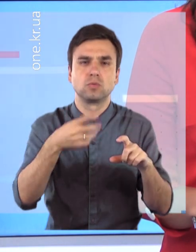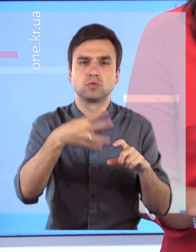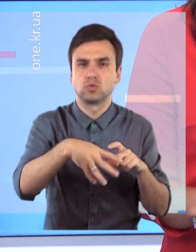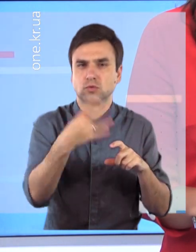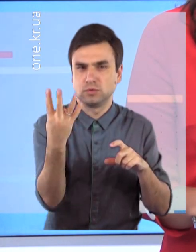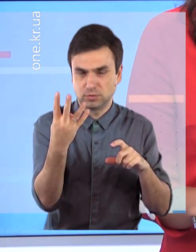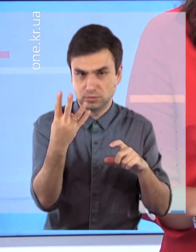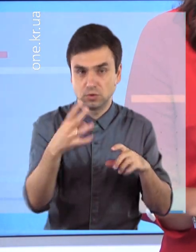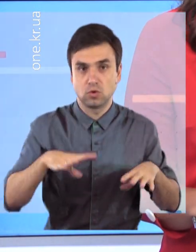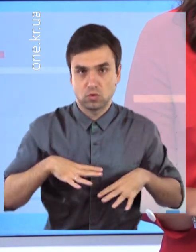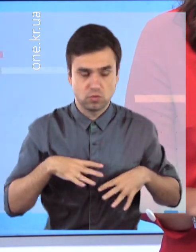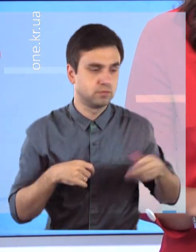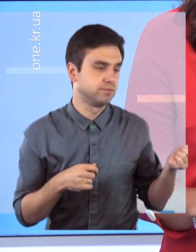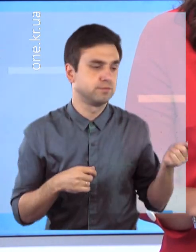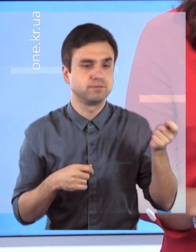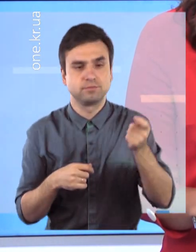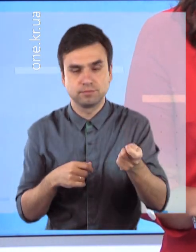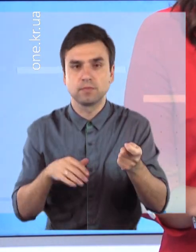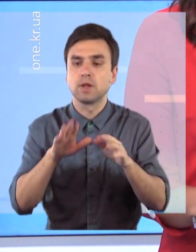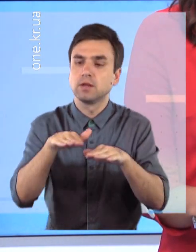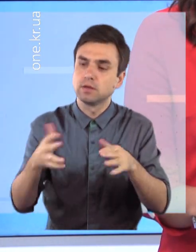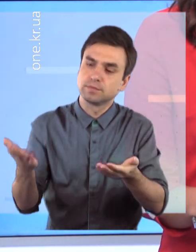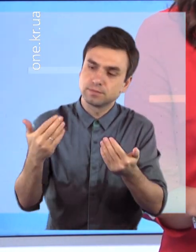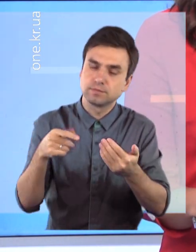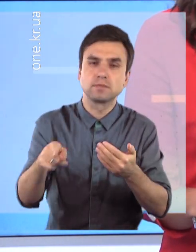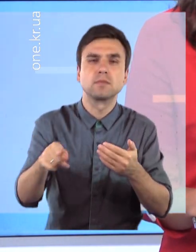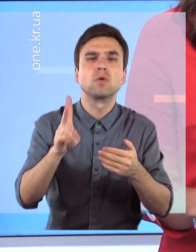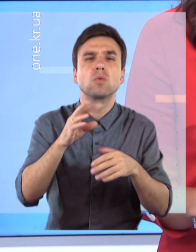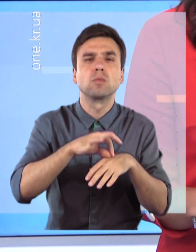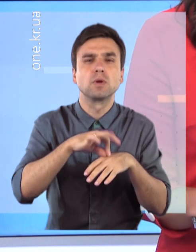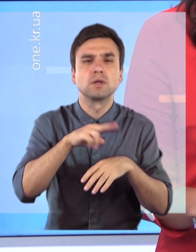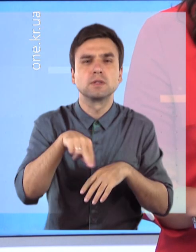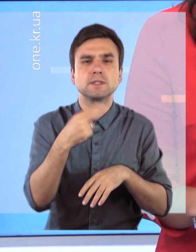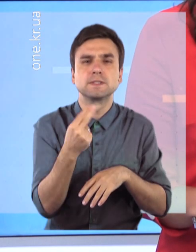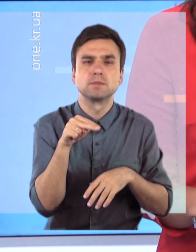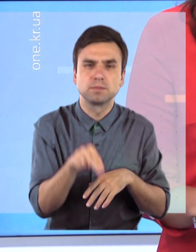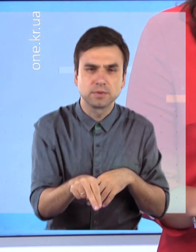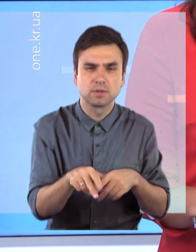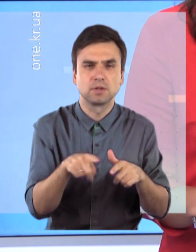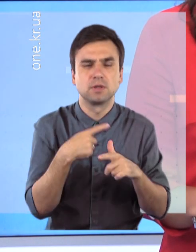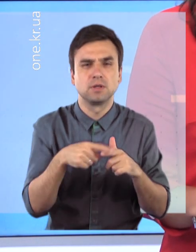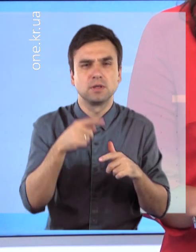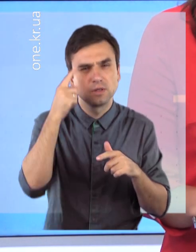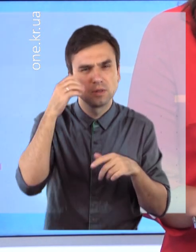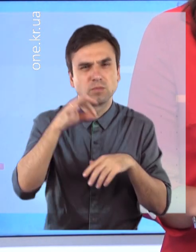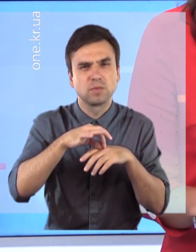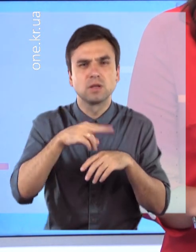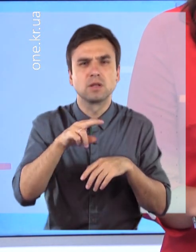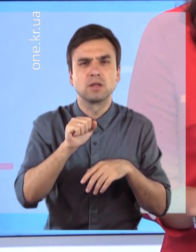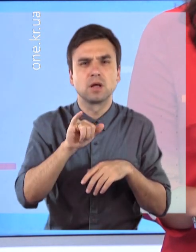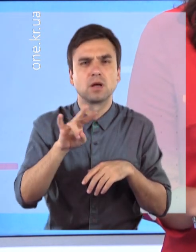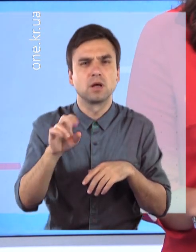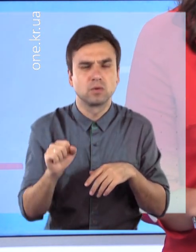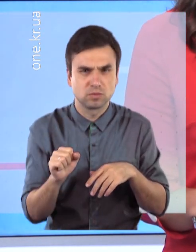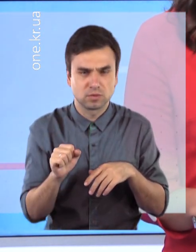допомогу здебільшого дітям з ДЦП та синдромом Дауну Олег та його товариш надає вже 5 років поспіль. Проте останнє заняття